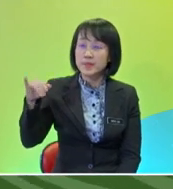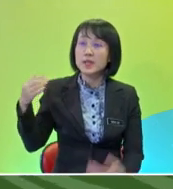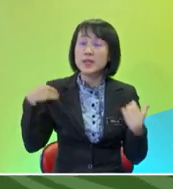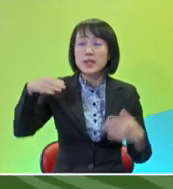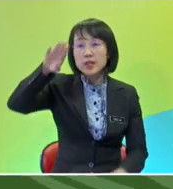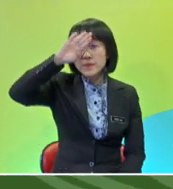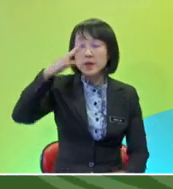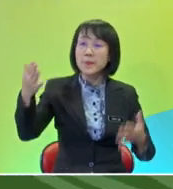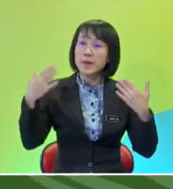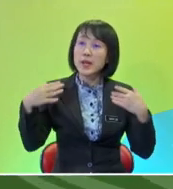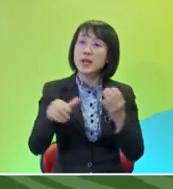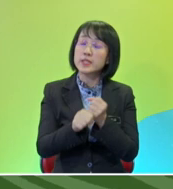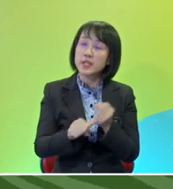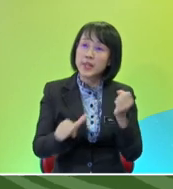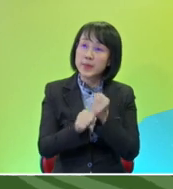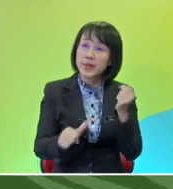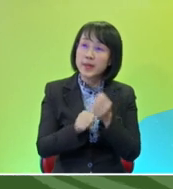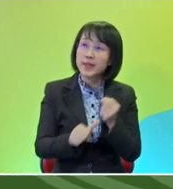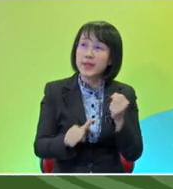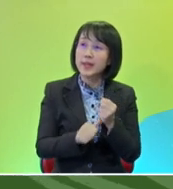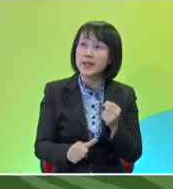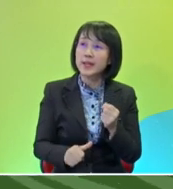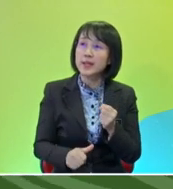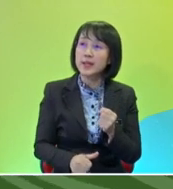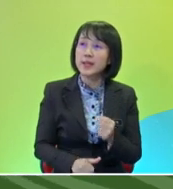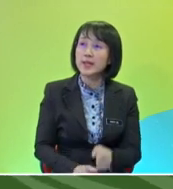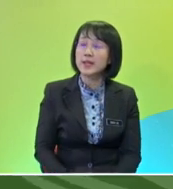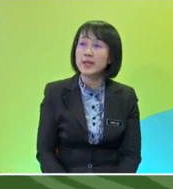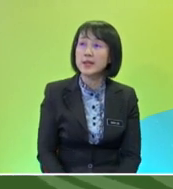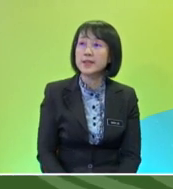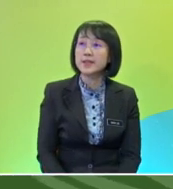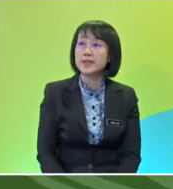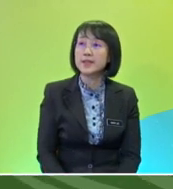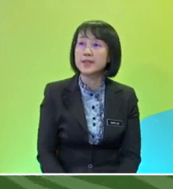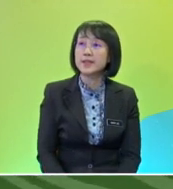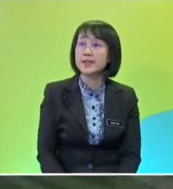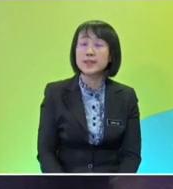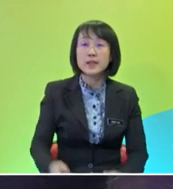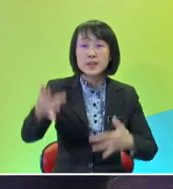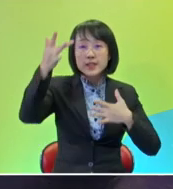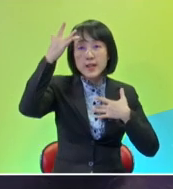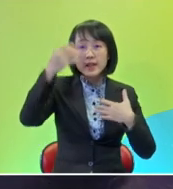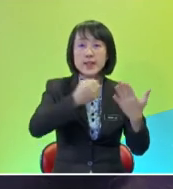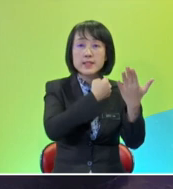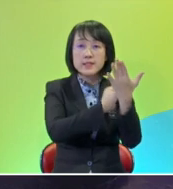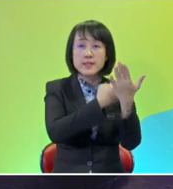ceret-beret. Kemudian tadi sakit sendi katanya. Sakit sendi. Apa lagi satu?